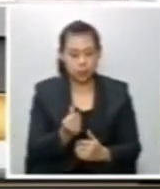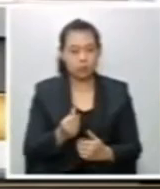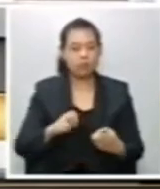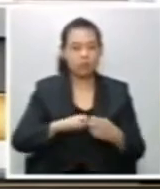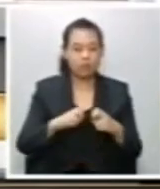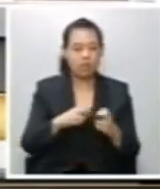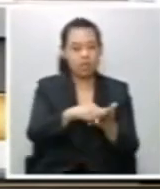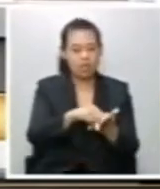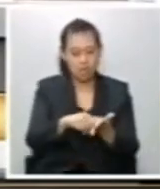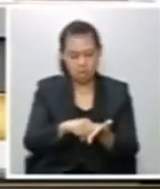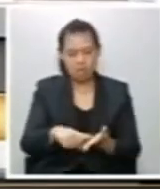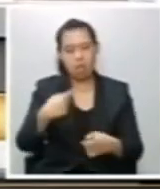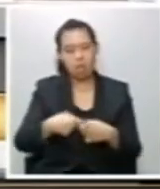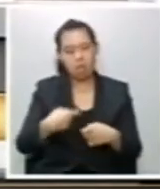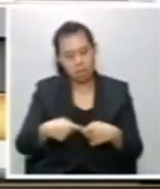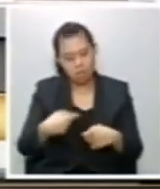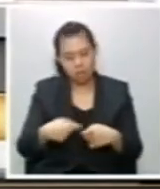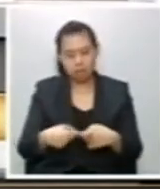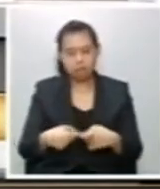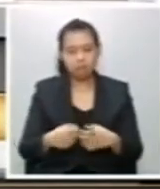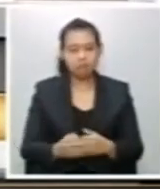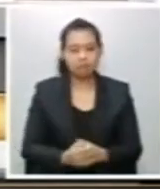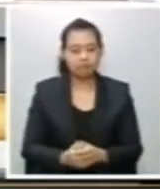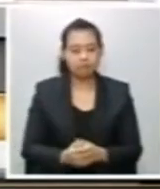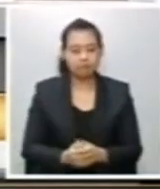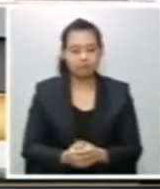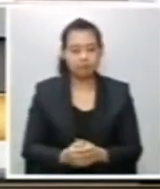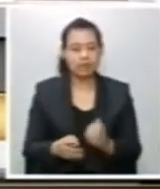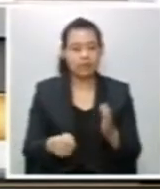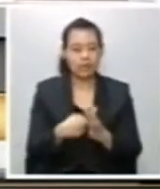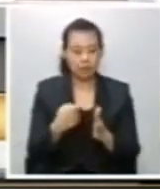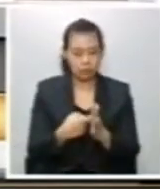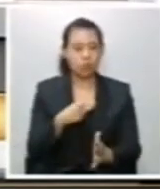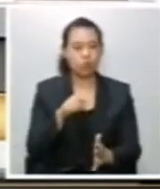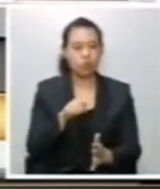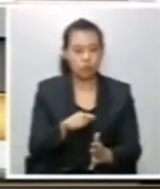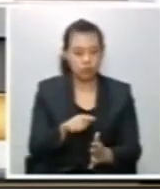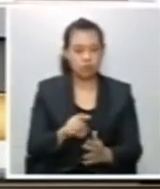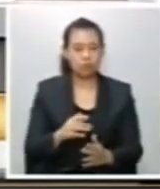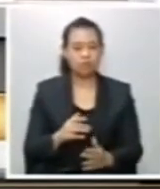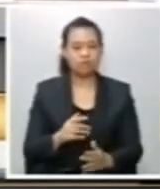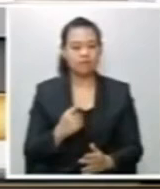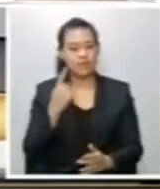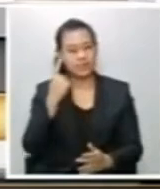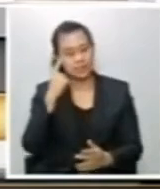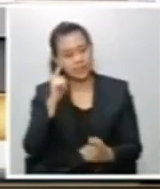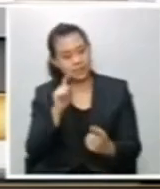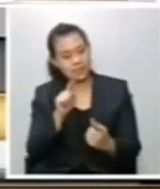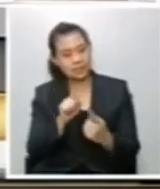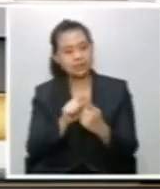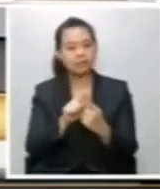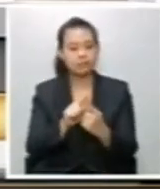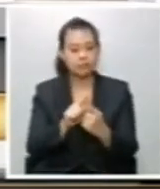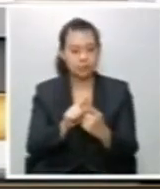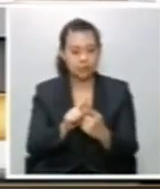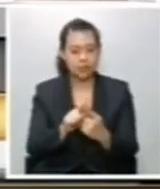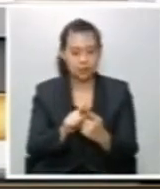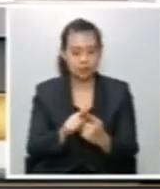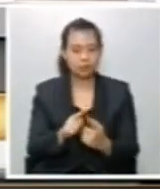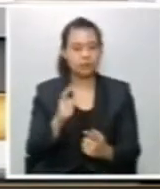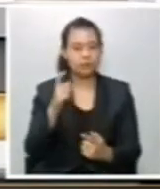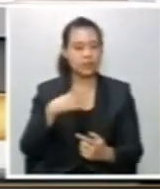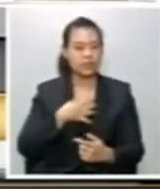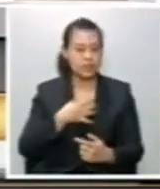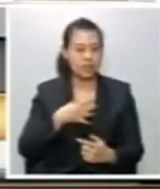ยากมากขึ้นด้วยเหตุผลดังกล่าวนี้เองครับท่านประธานเป้าหมายและเจตนารมณ์ที่เพื่อนสมาชิกได้แสดงไว้ในที่ประชุมแห่ง